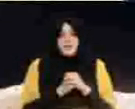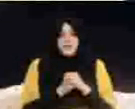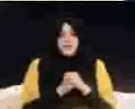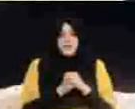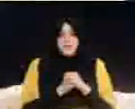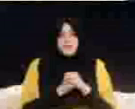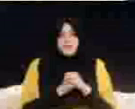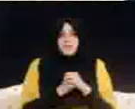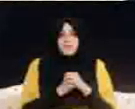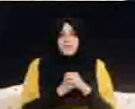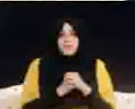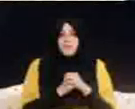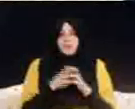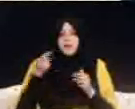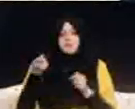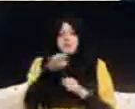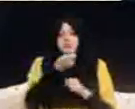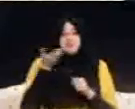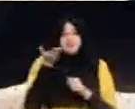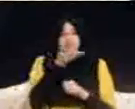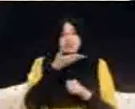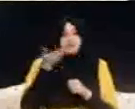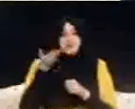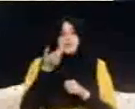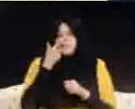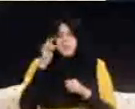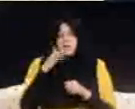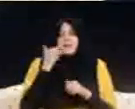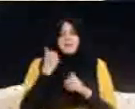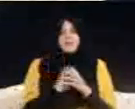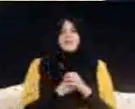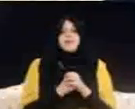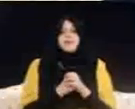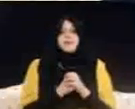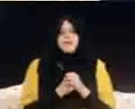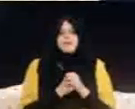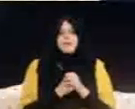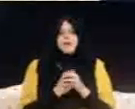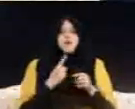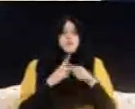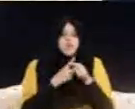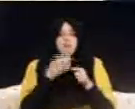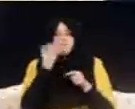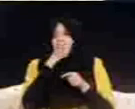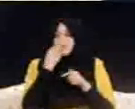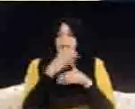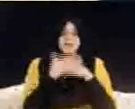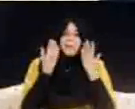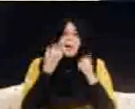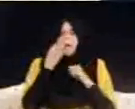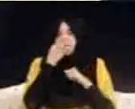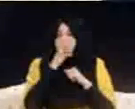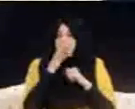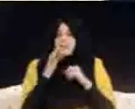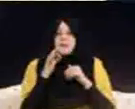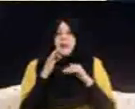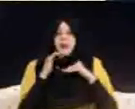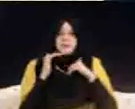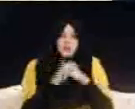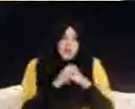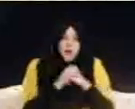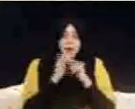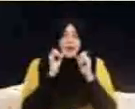الخبائث اللي هي الجن والشياطين. والاستعاذة بتحصن بأذكار الصباح والمساء، أذكار الليل،